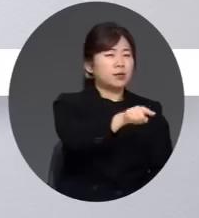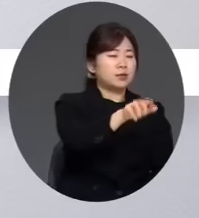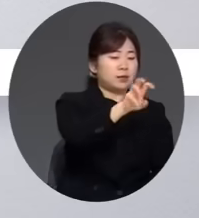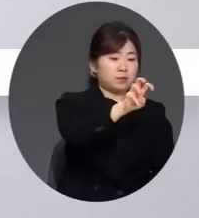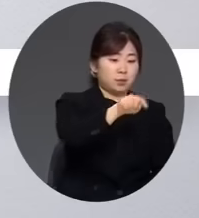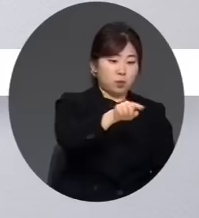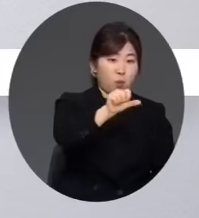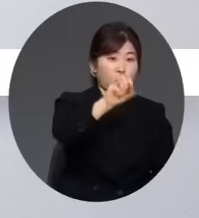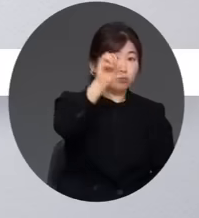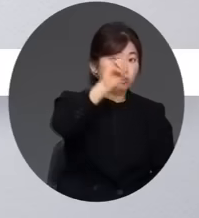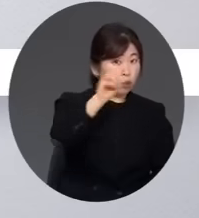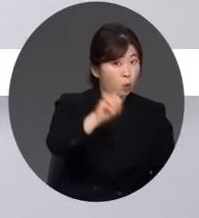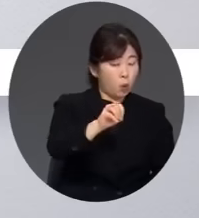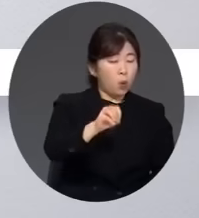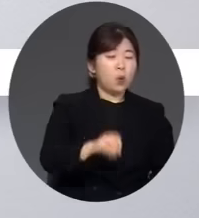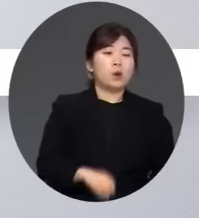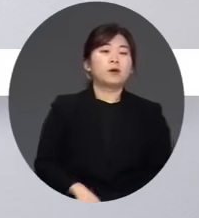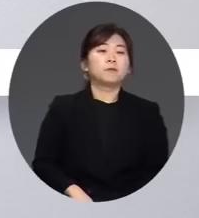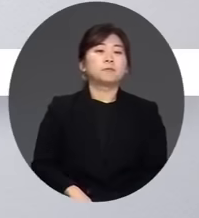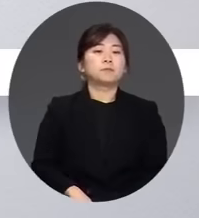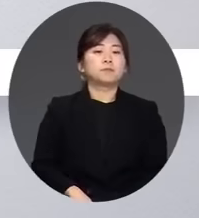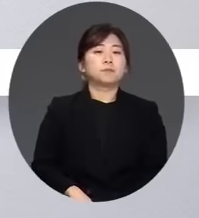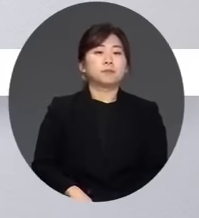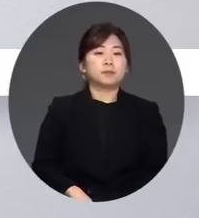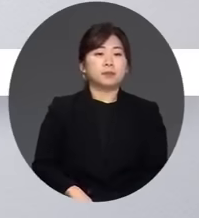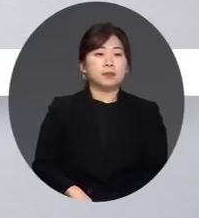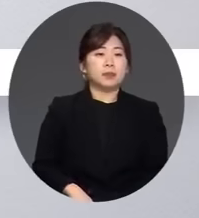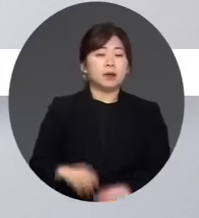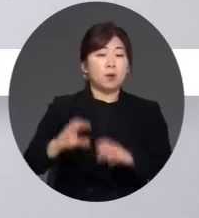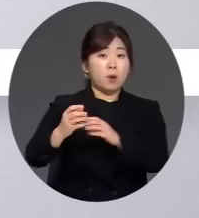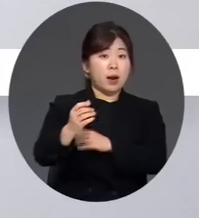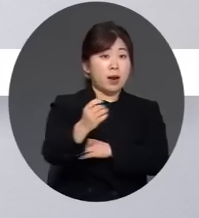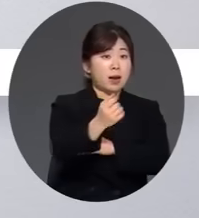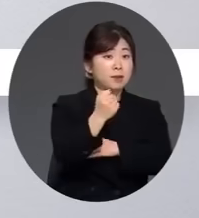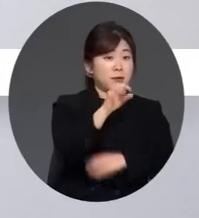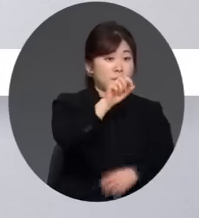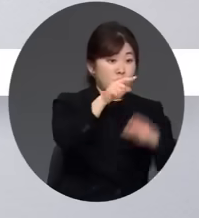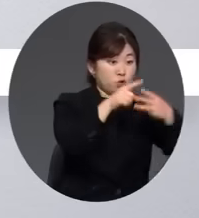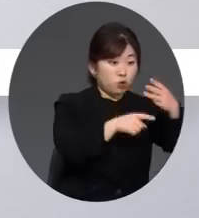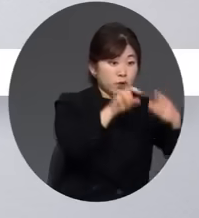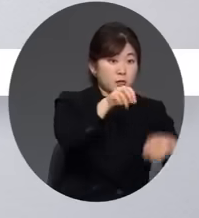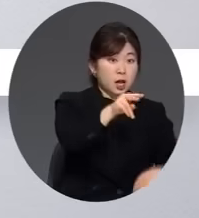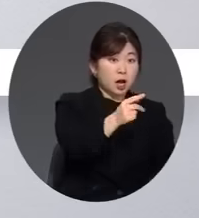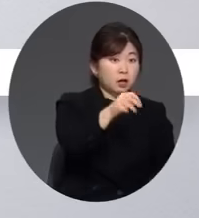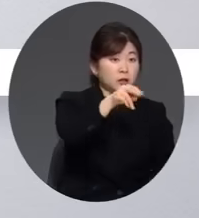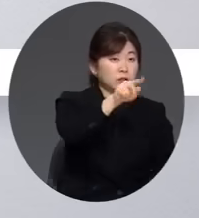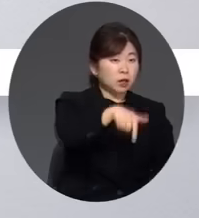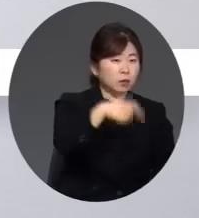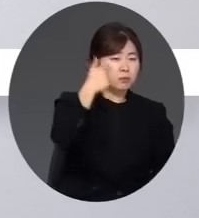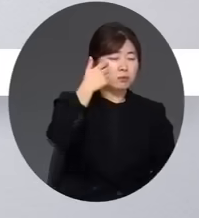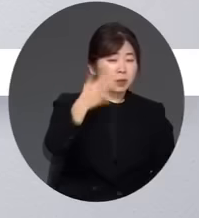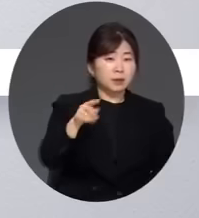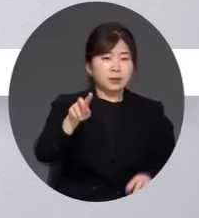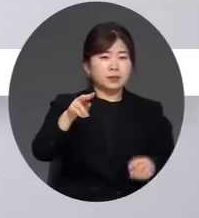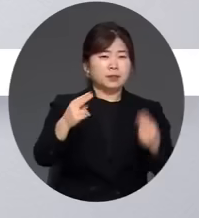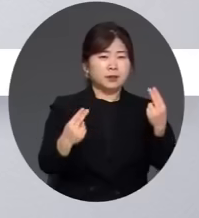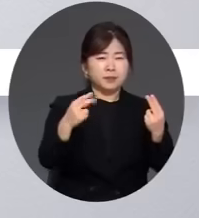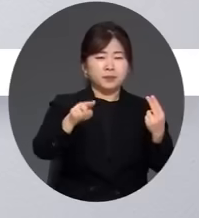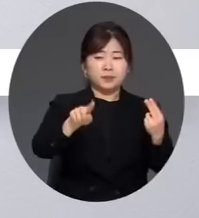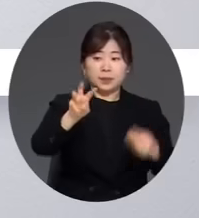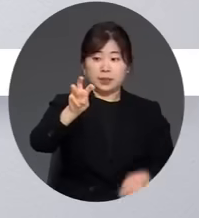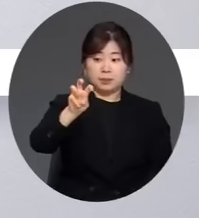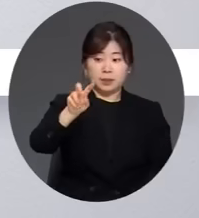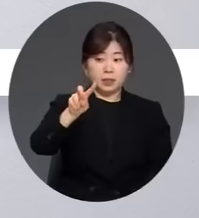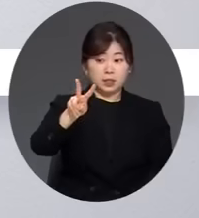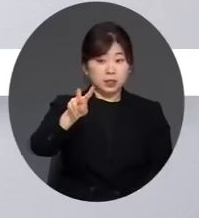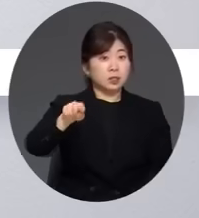30.5% 5차 범이 아니었습니다 국민의 힘 윤영석 현 국회의원과의 가상 대결은 이재영